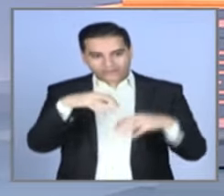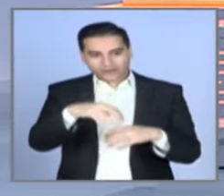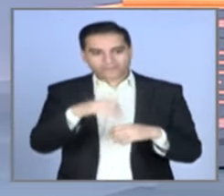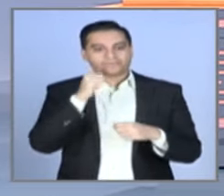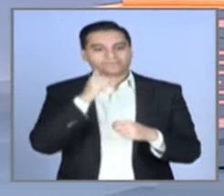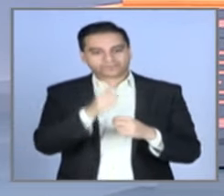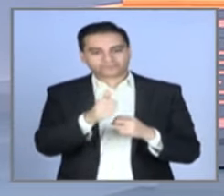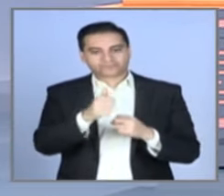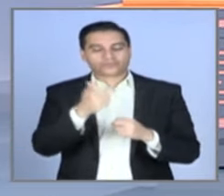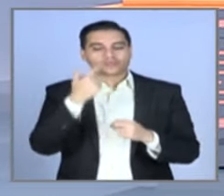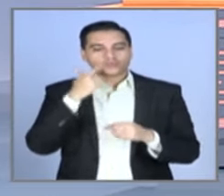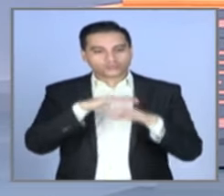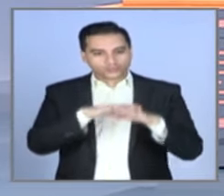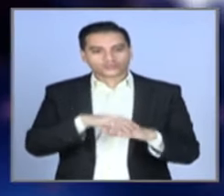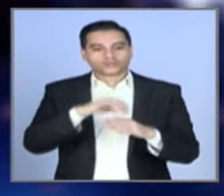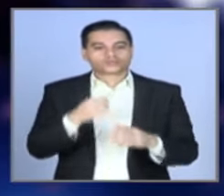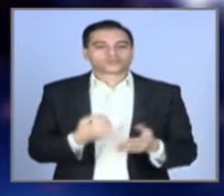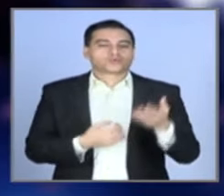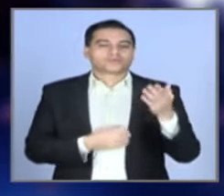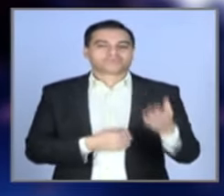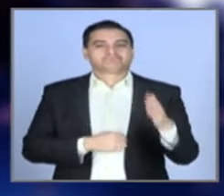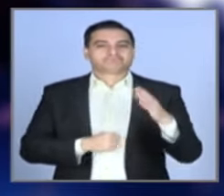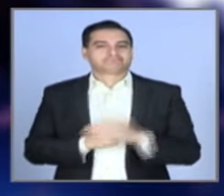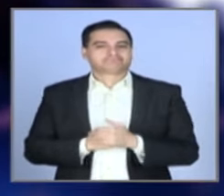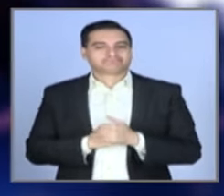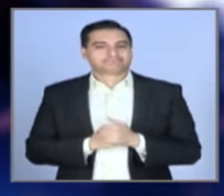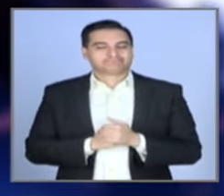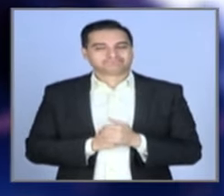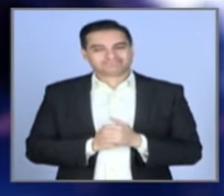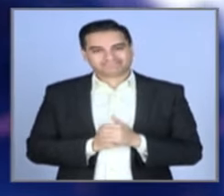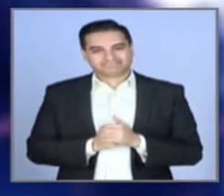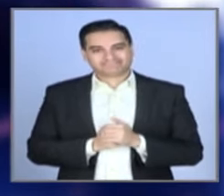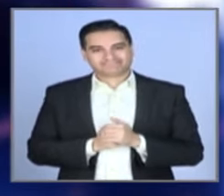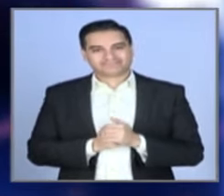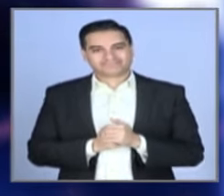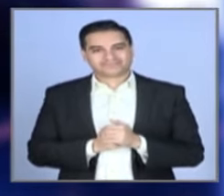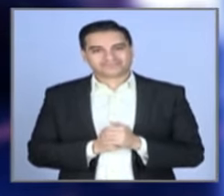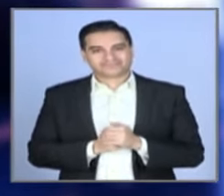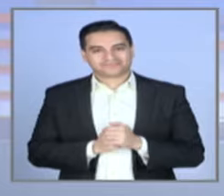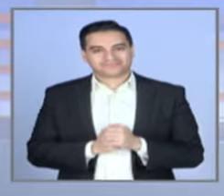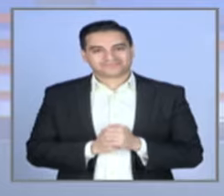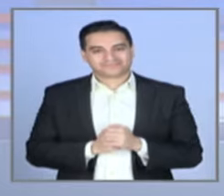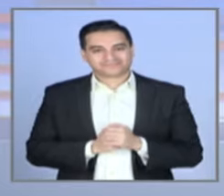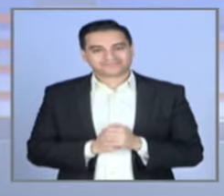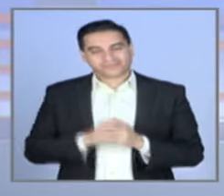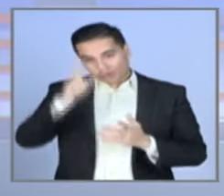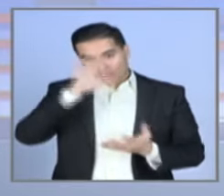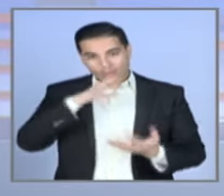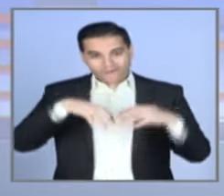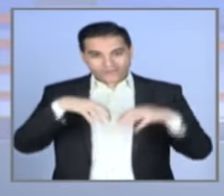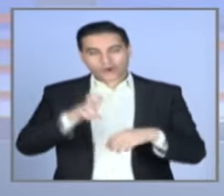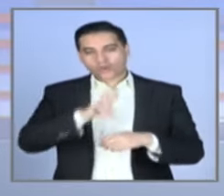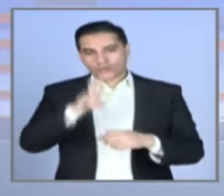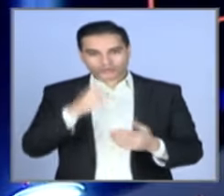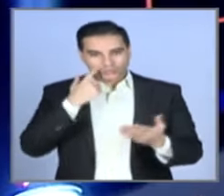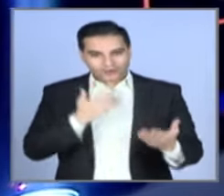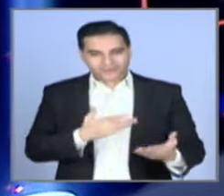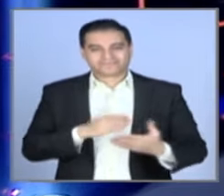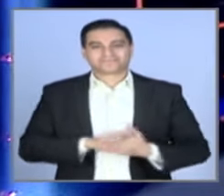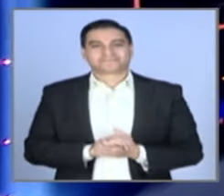الجغرافيا دوس على البازر. جغرافيا والسؤال